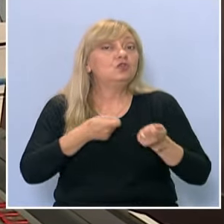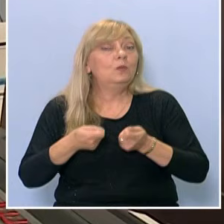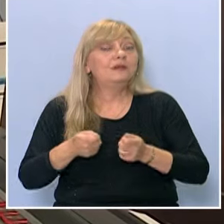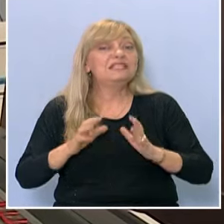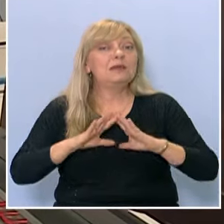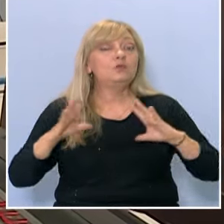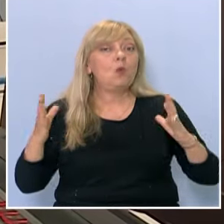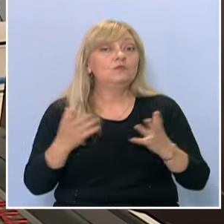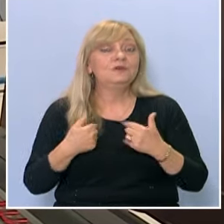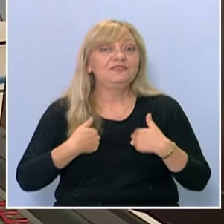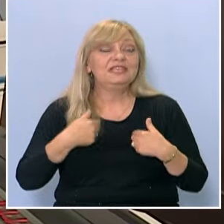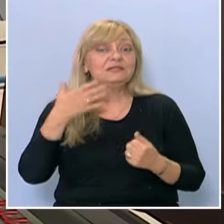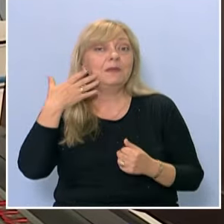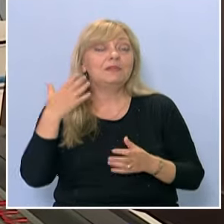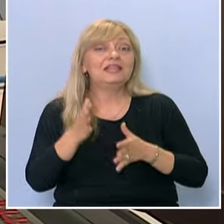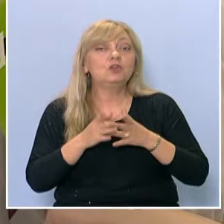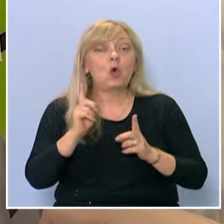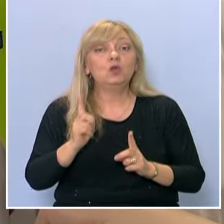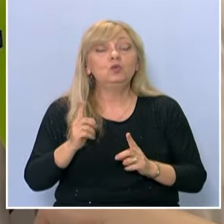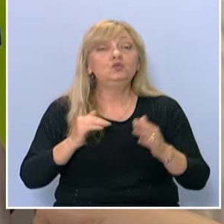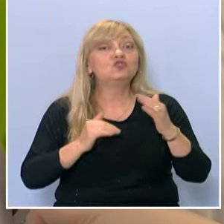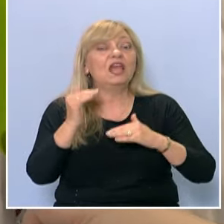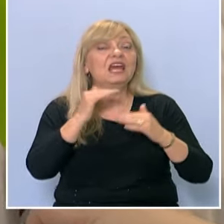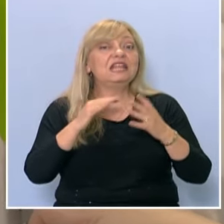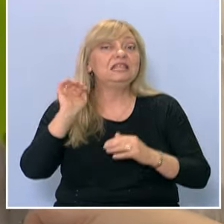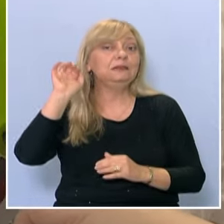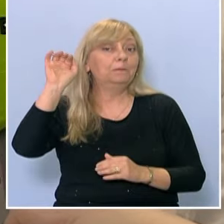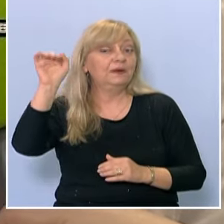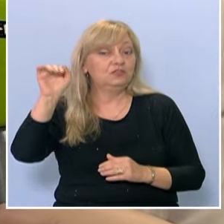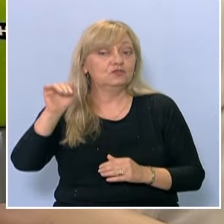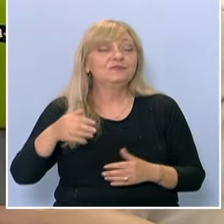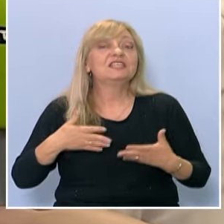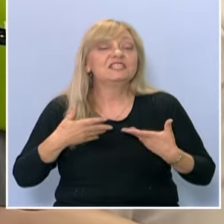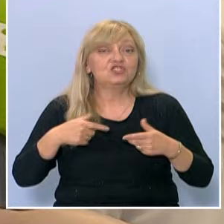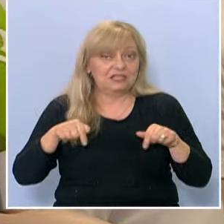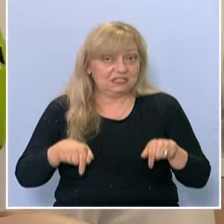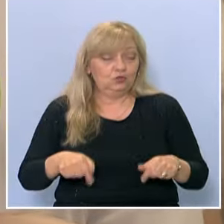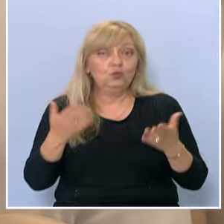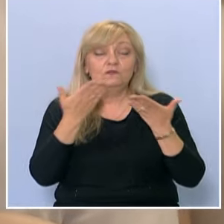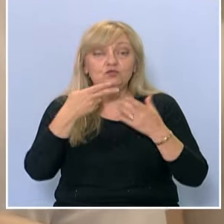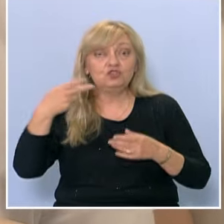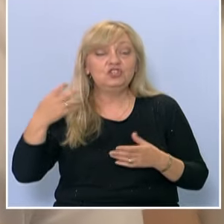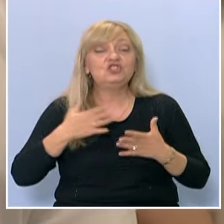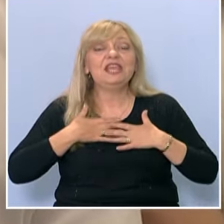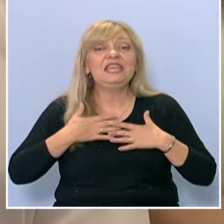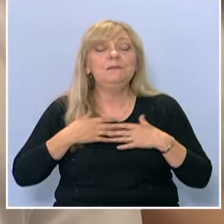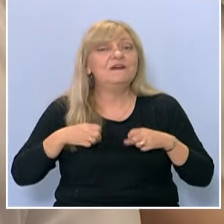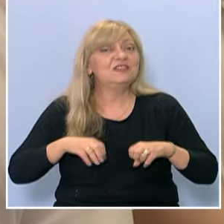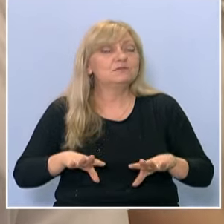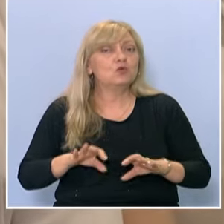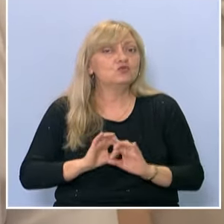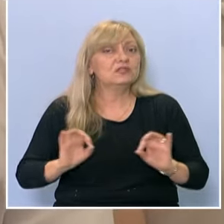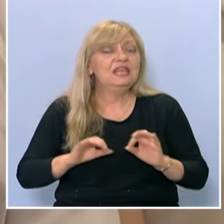Ние сме младите хора, които ще градят бъдещето. За щастие в математическа гимназия има много възможности за подготовка извън учебния